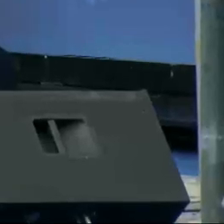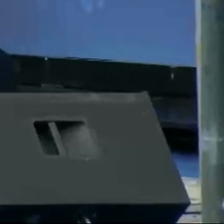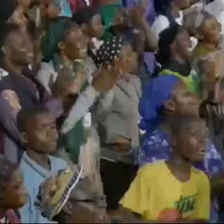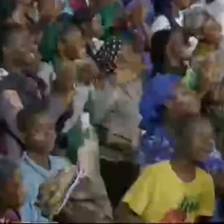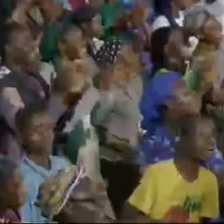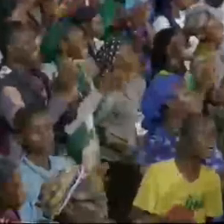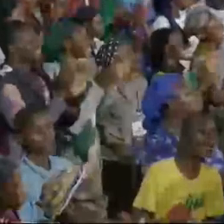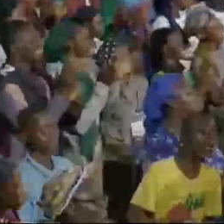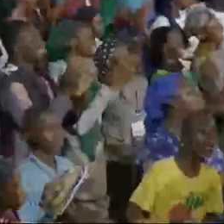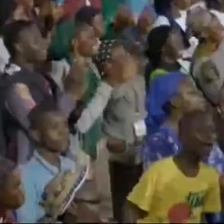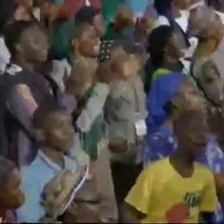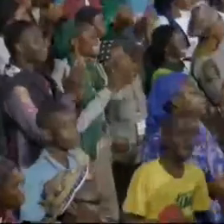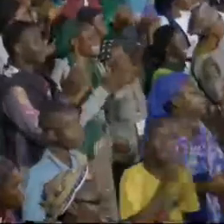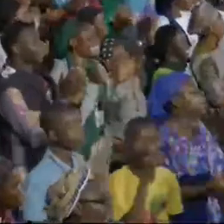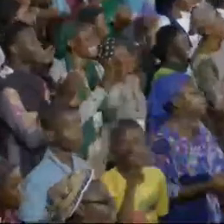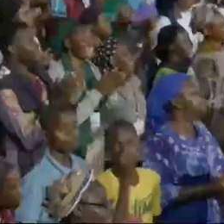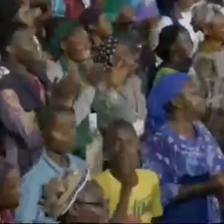WF Koumoui.